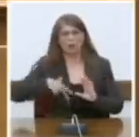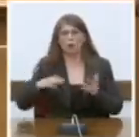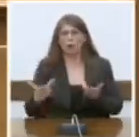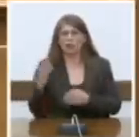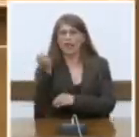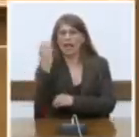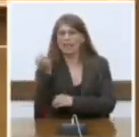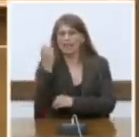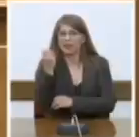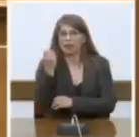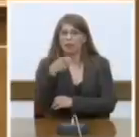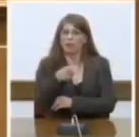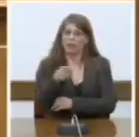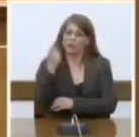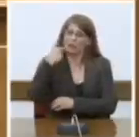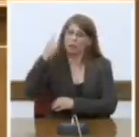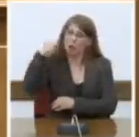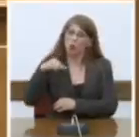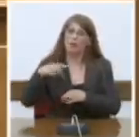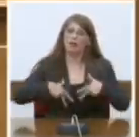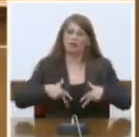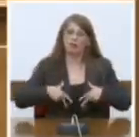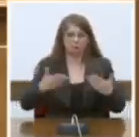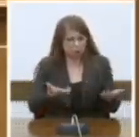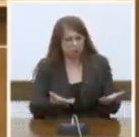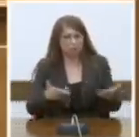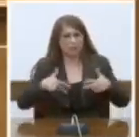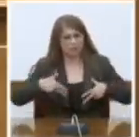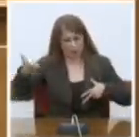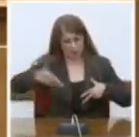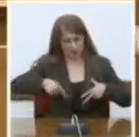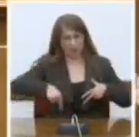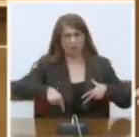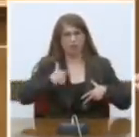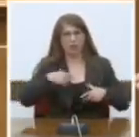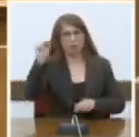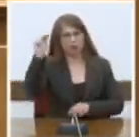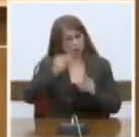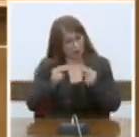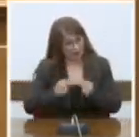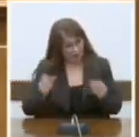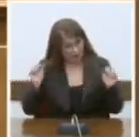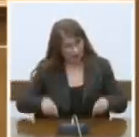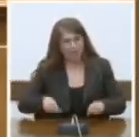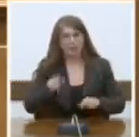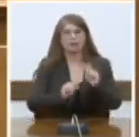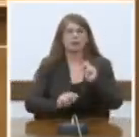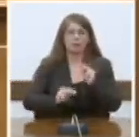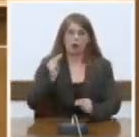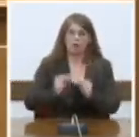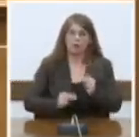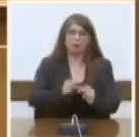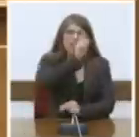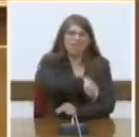ασθενοφόρα στα συνεργεία, αν όχι με την προηγούμενη κυβέρνηση? Ναι, η κυβέρνηση έρχεται σήμερα και υπόσχεται λύσεις σε προβλήματα που δημιούργησε και η